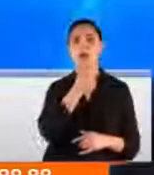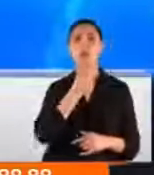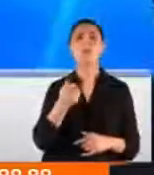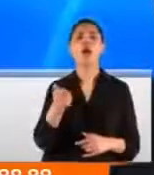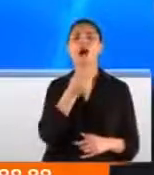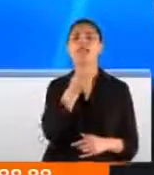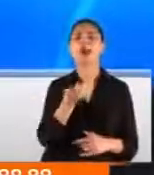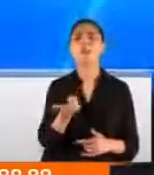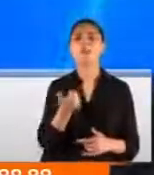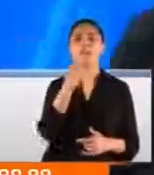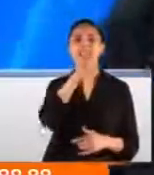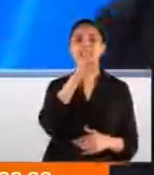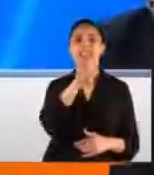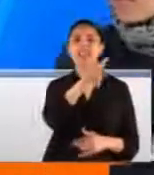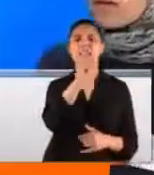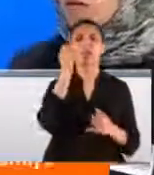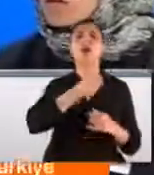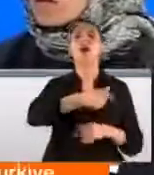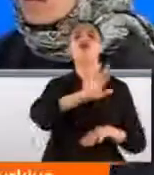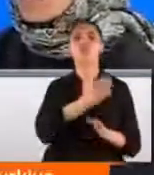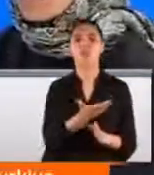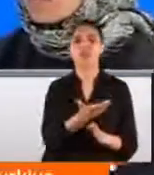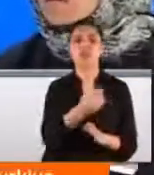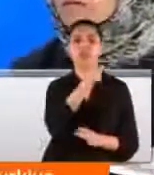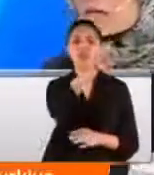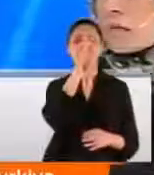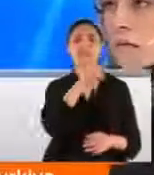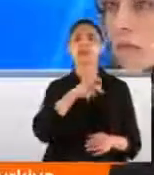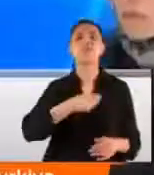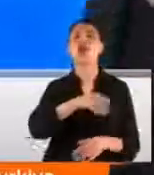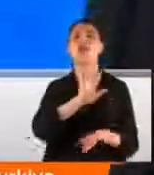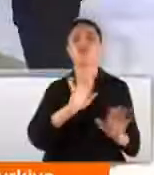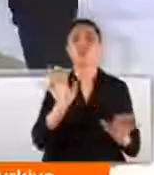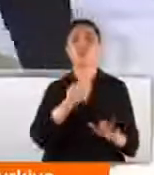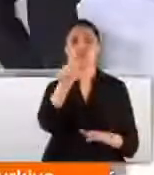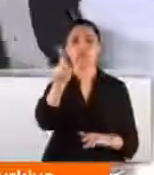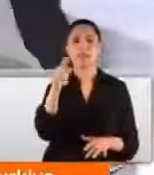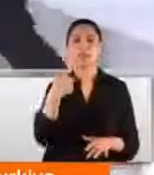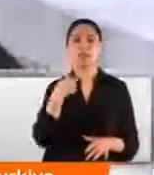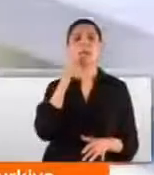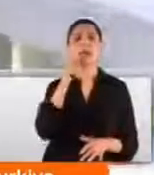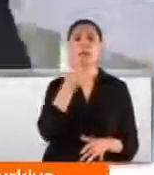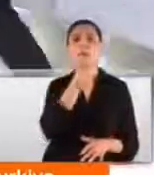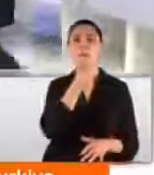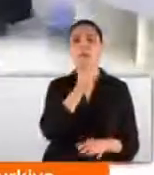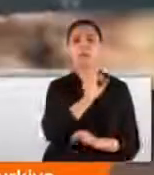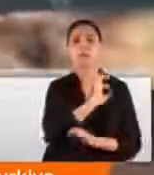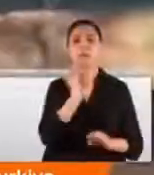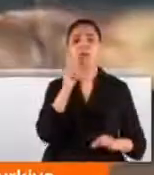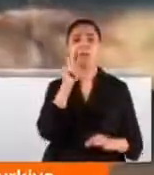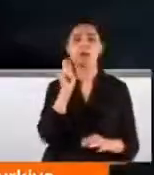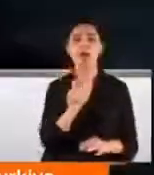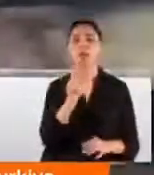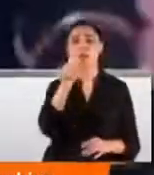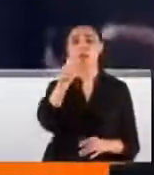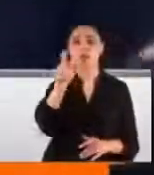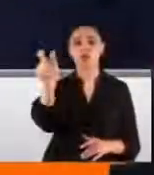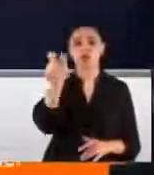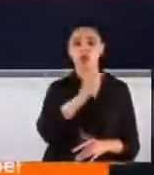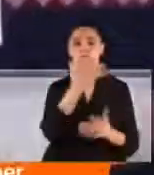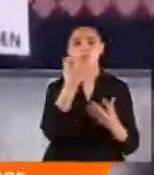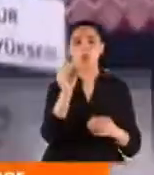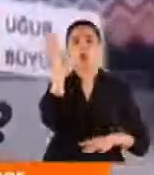adamdı. Senin gibi kaçmadı lan. Senin gibi kaçmadı. Benim babam adamdı lan. Ve cevap